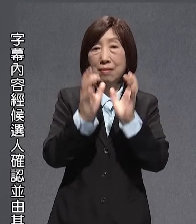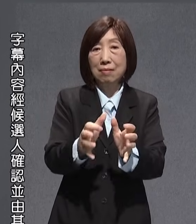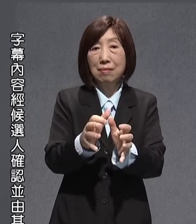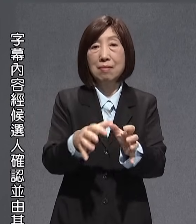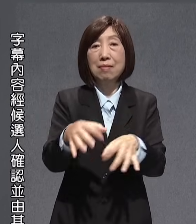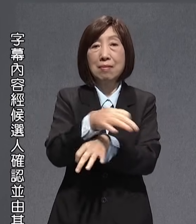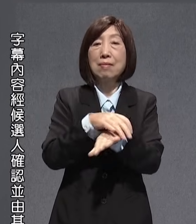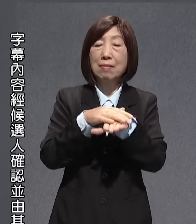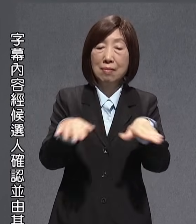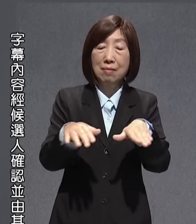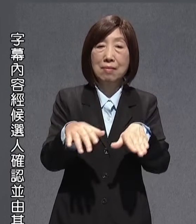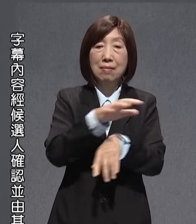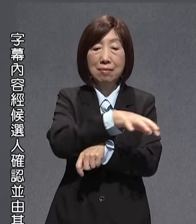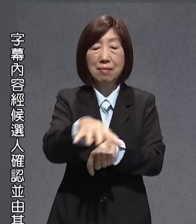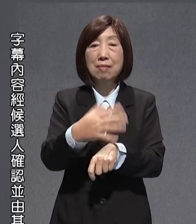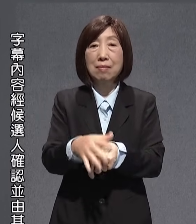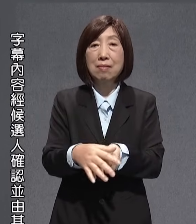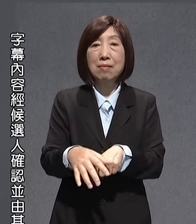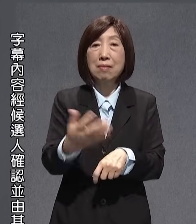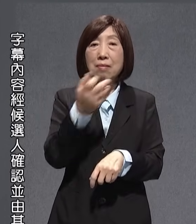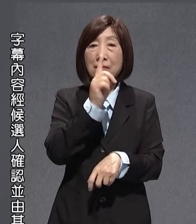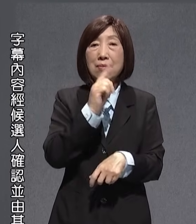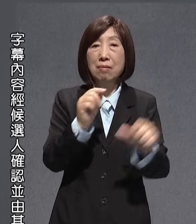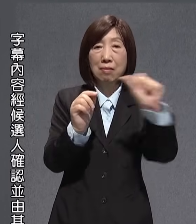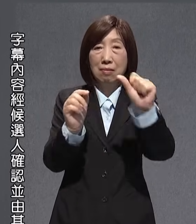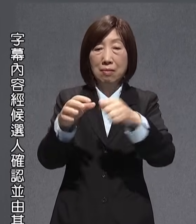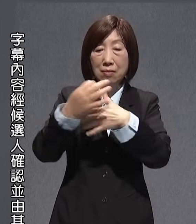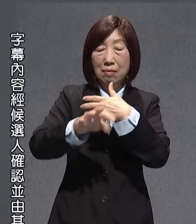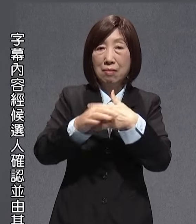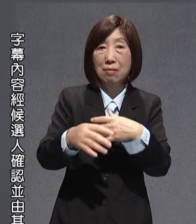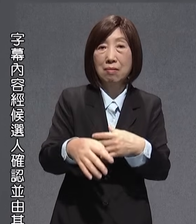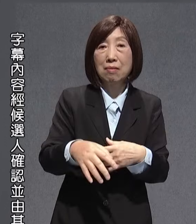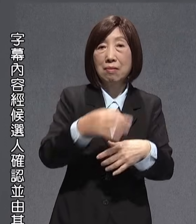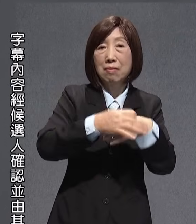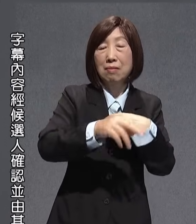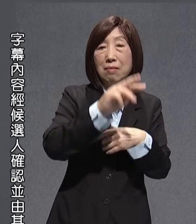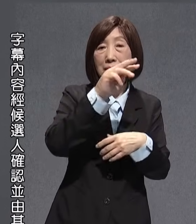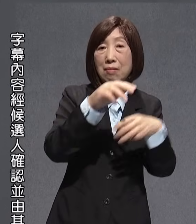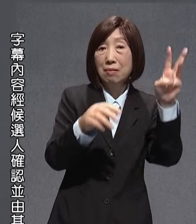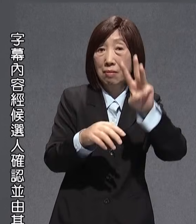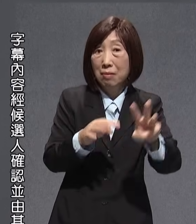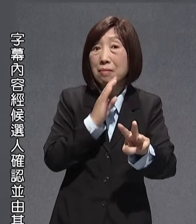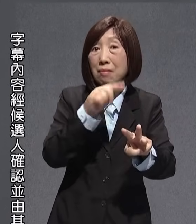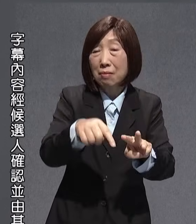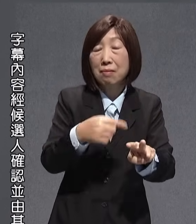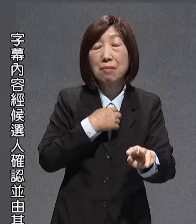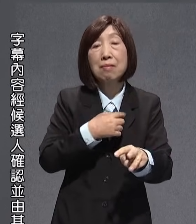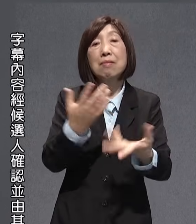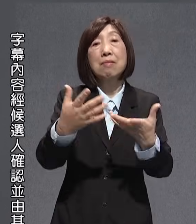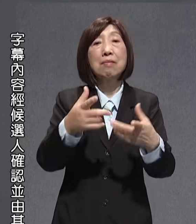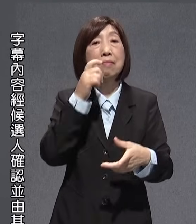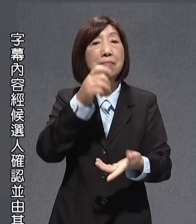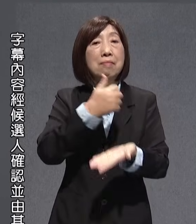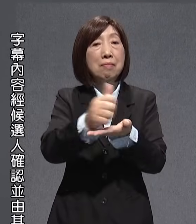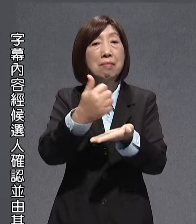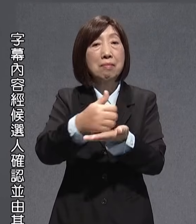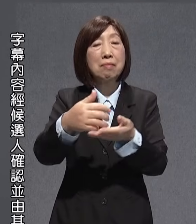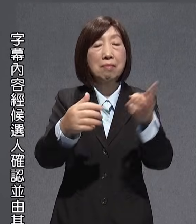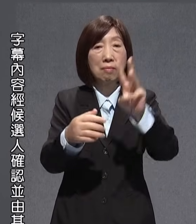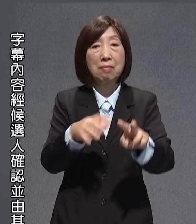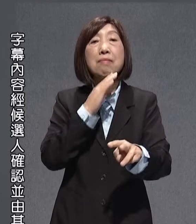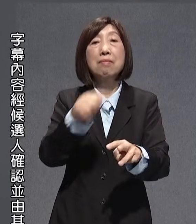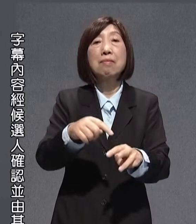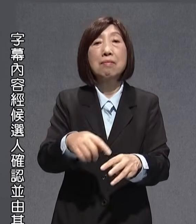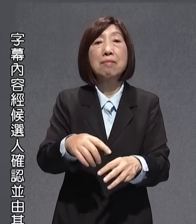境。关于五缺的问题，在缺水方面，我们必须开源节流，稳定供水。全台湾的水